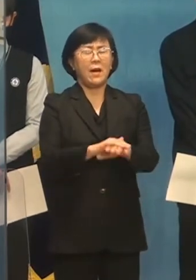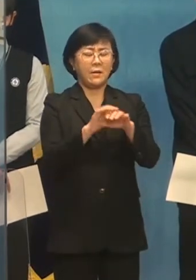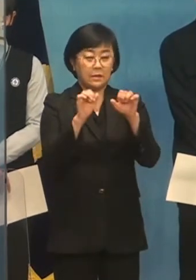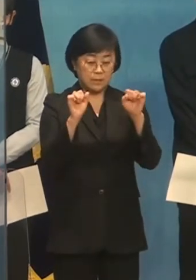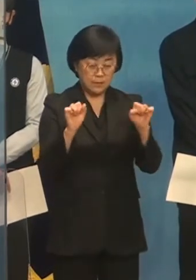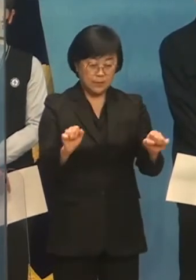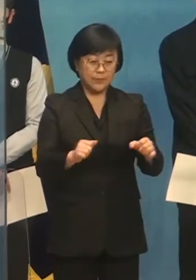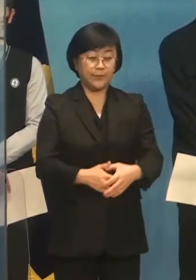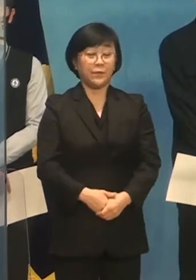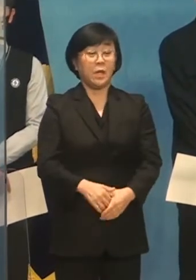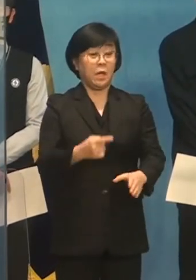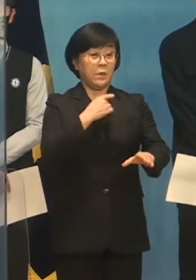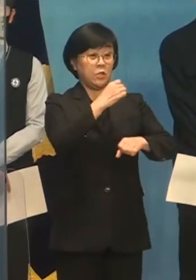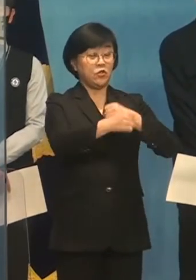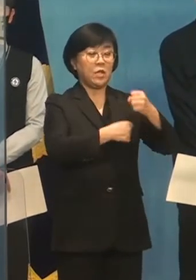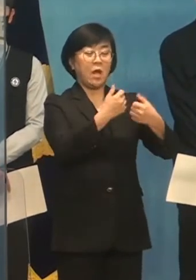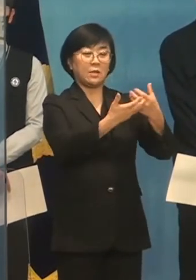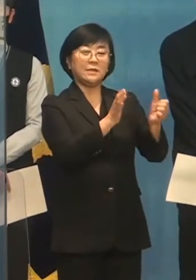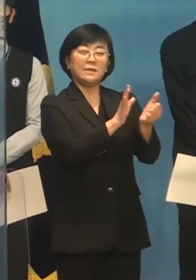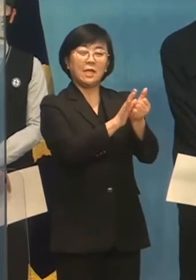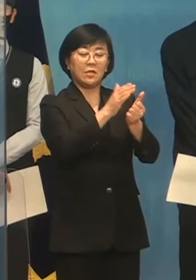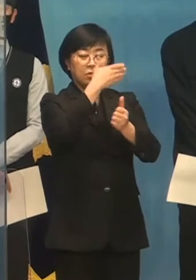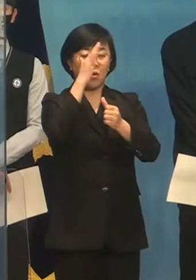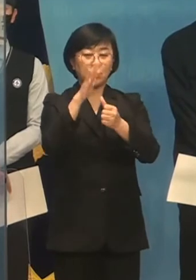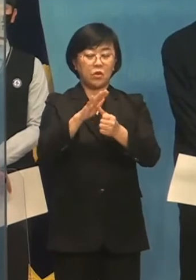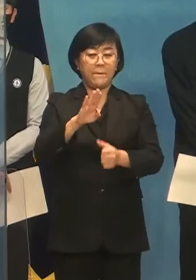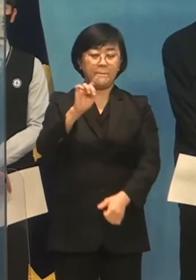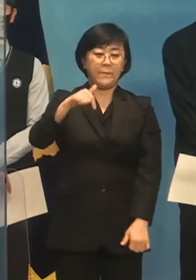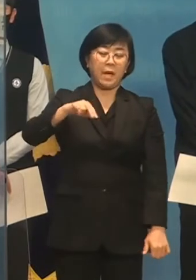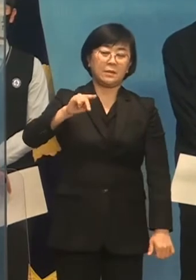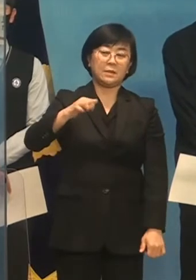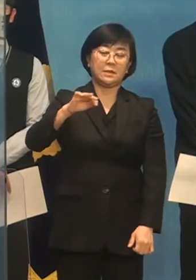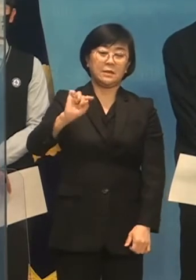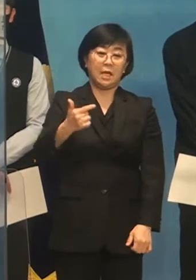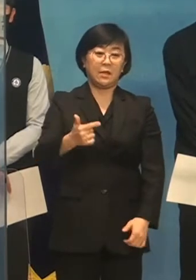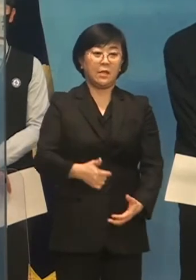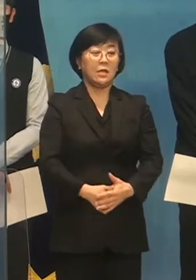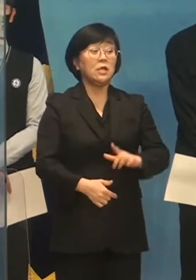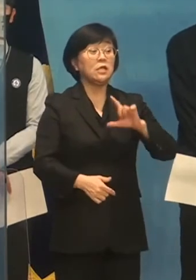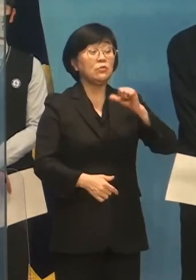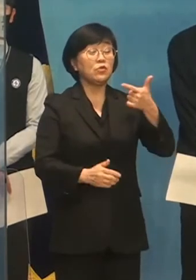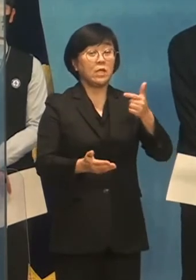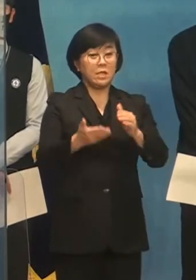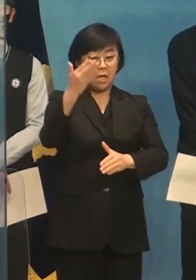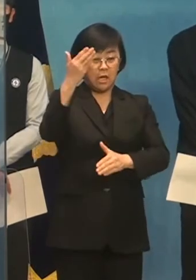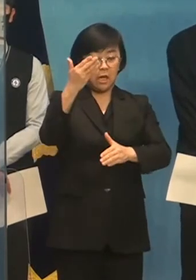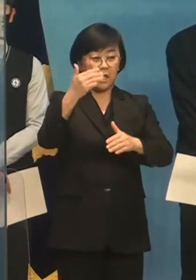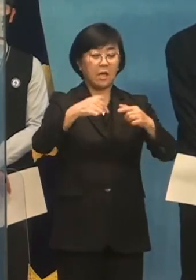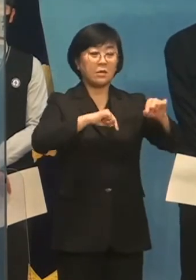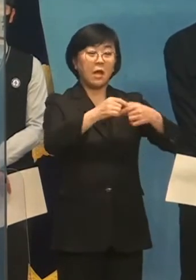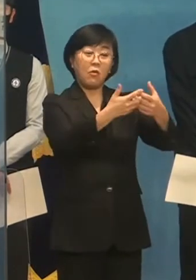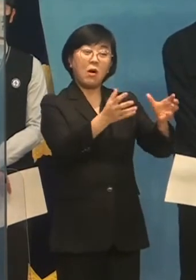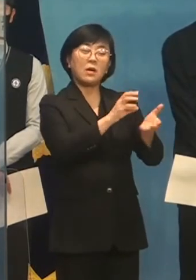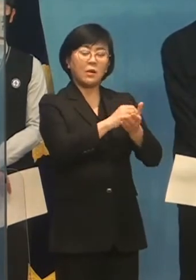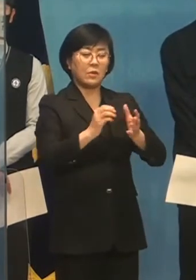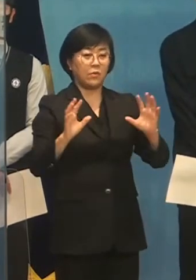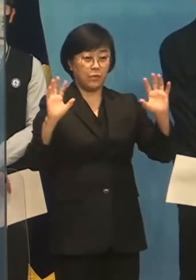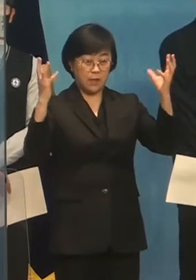안녕하십니까. 민주당을 지지하는 청소년 박승찬입니다. 만 16세 이상의 당원 가입 허용을